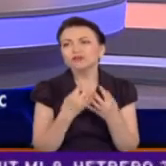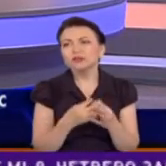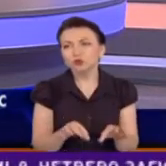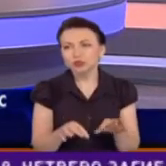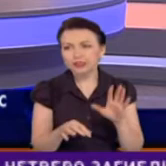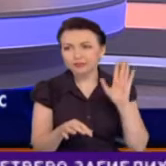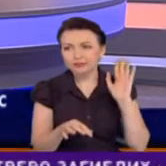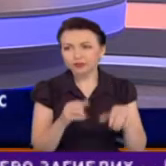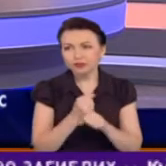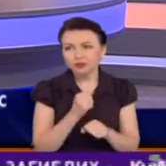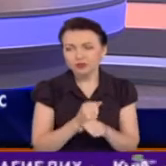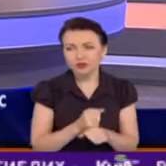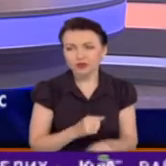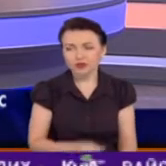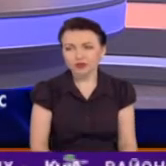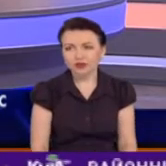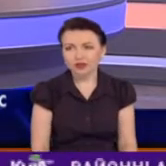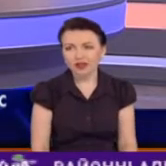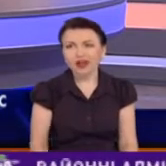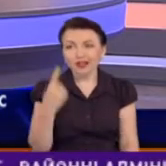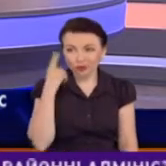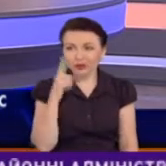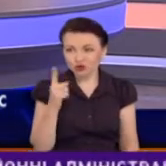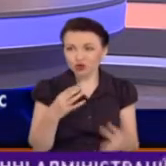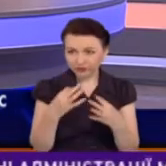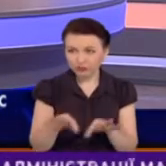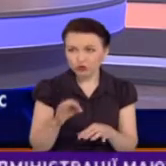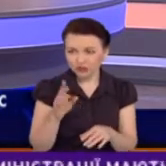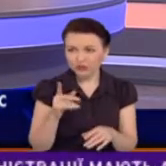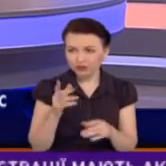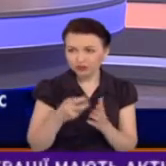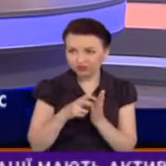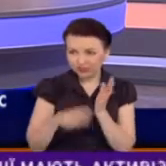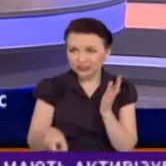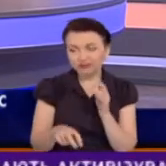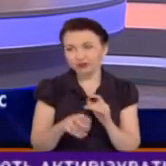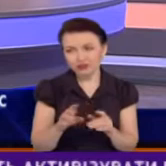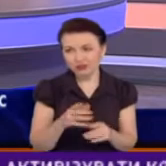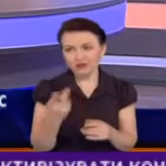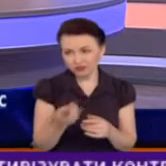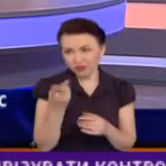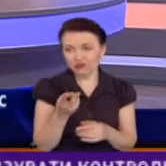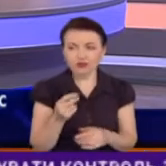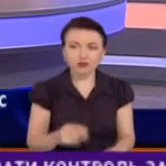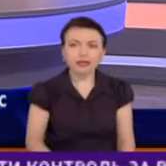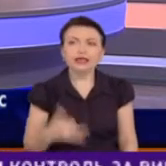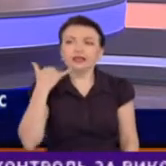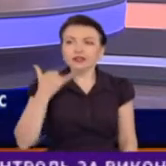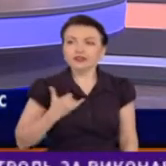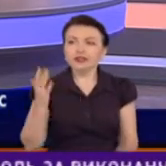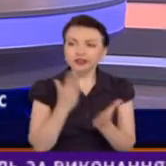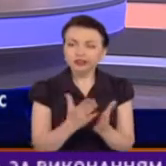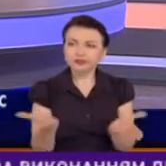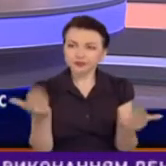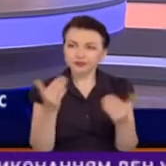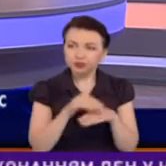працює. А що, були шанси, що його відпустять? Ну, ви ж кажете, що я так, вони повинні були йти. У нас є телефонний дзвінок на цей момент. Алло. Алло,